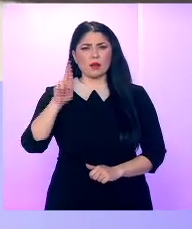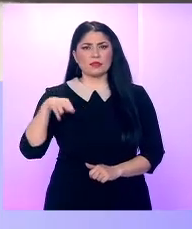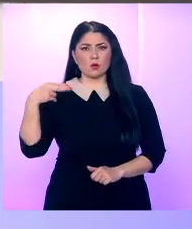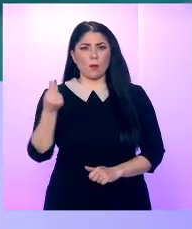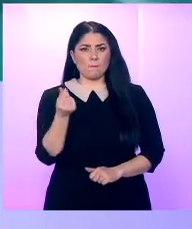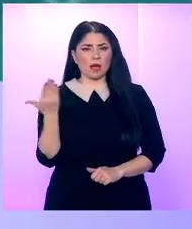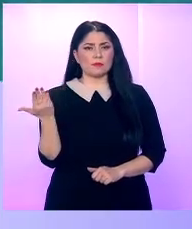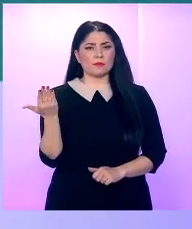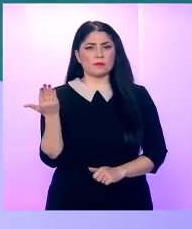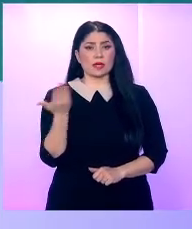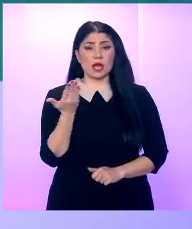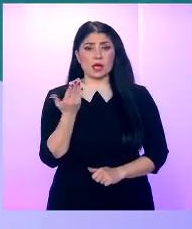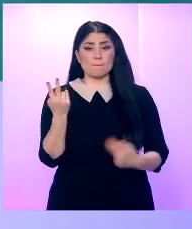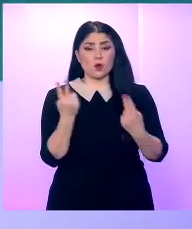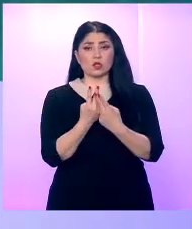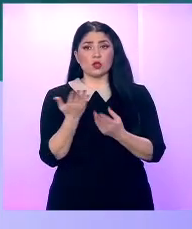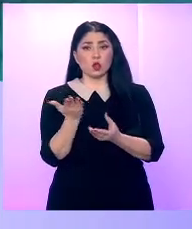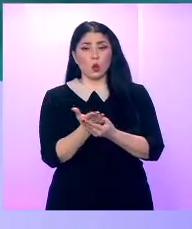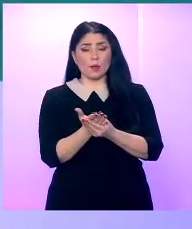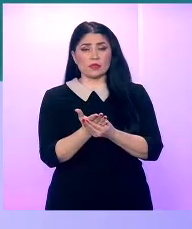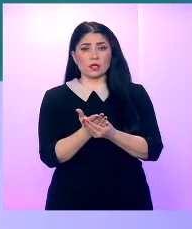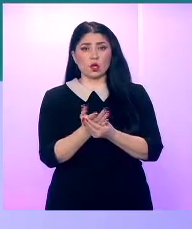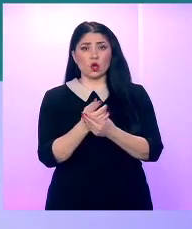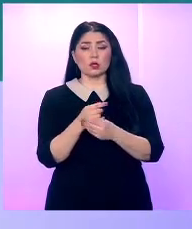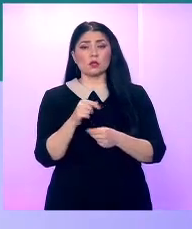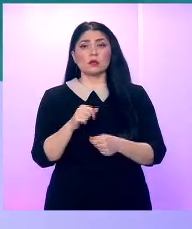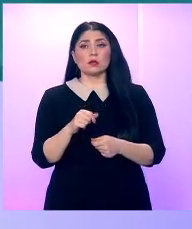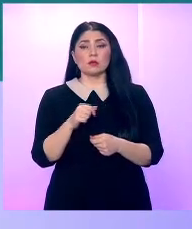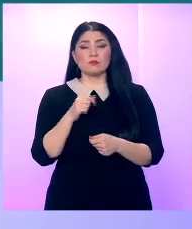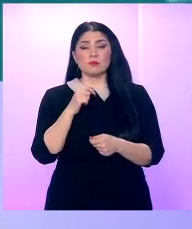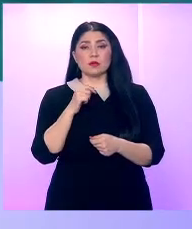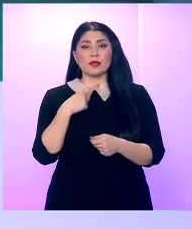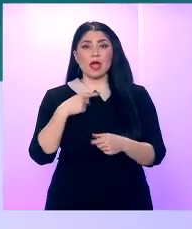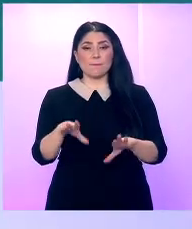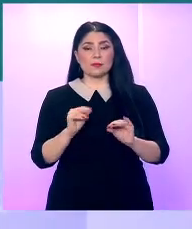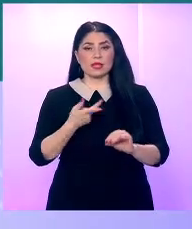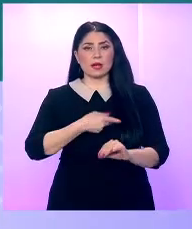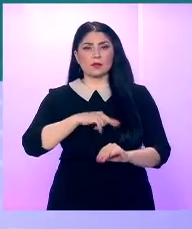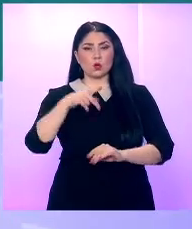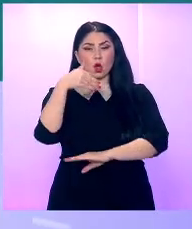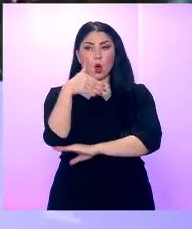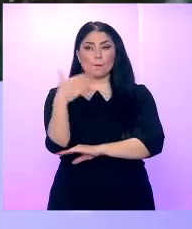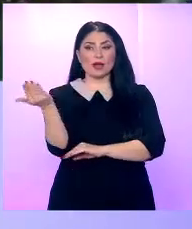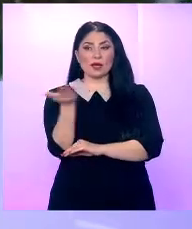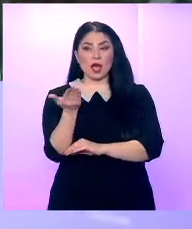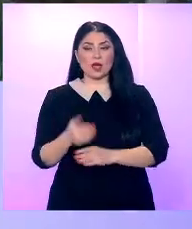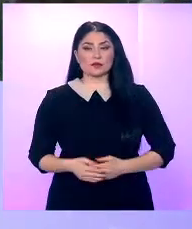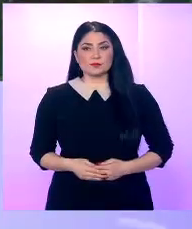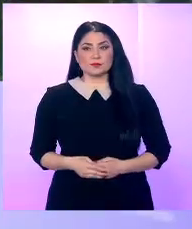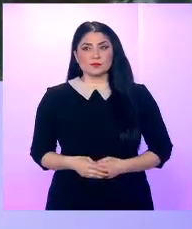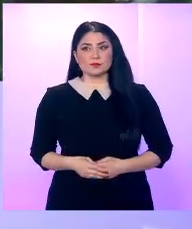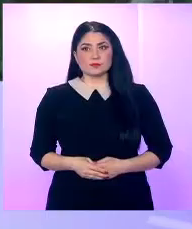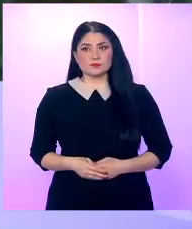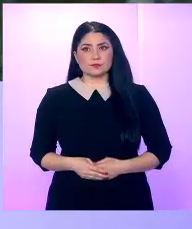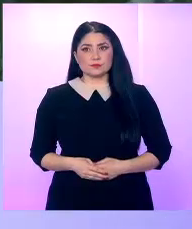euro, bani pe care, potrivit actelor din dosar, Radu Mazăre i-a încasat de la reprezentanții unei companii care